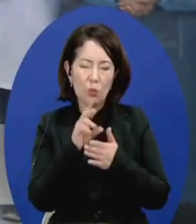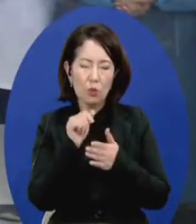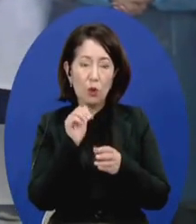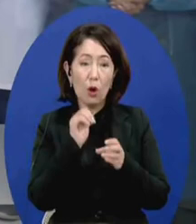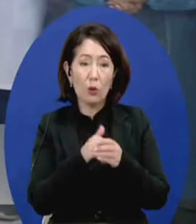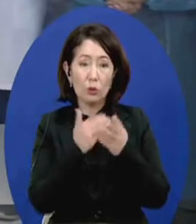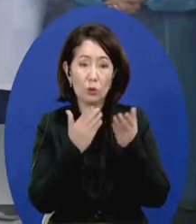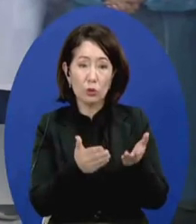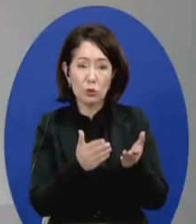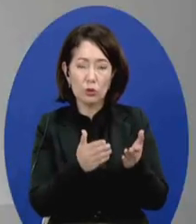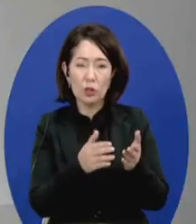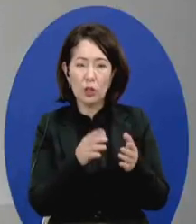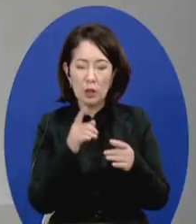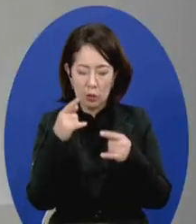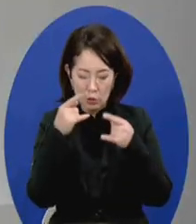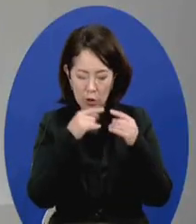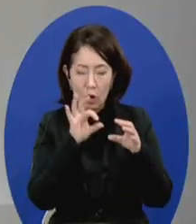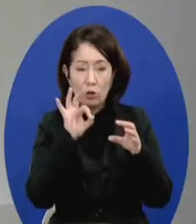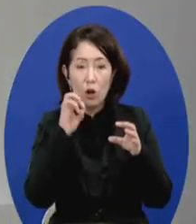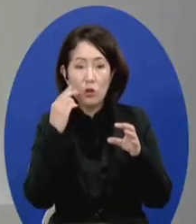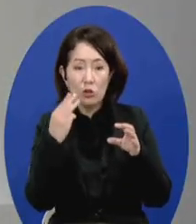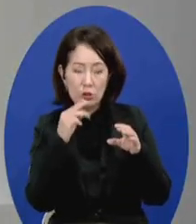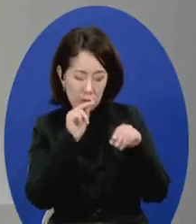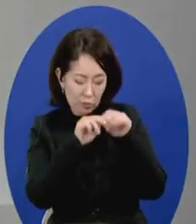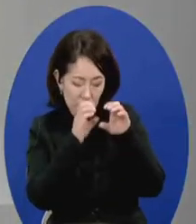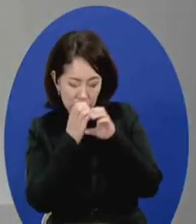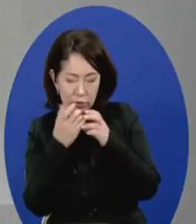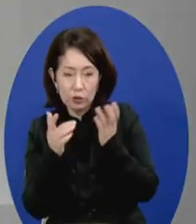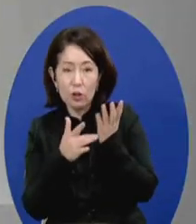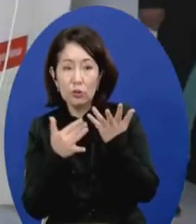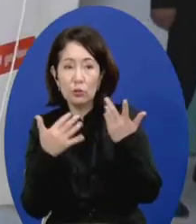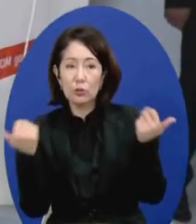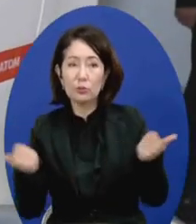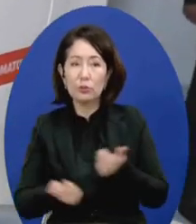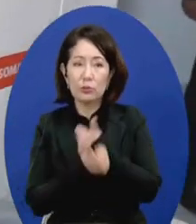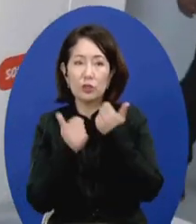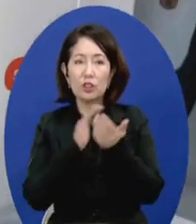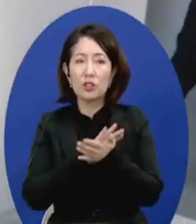төгрөгийн хөрөнгө оруулалтыг хийж дүрс онцлогооны дасгийн тоног төхөөрөмжийг